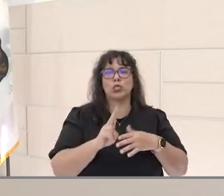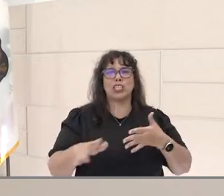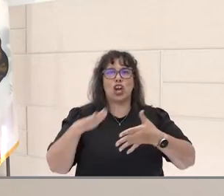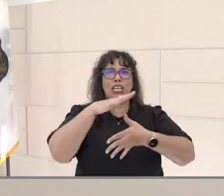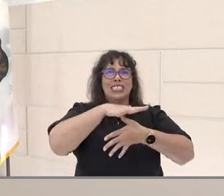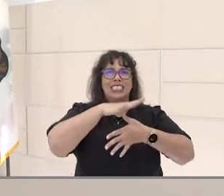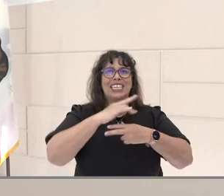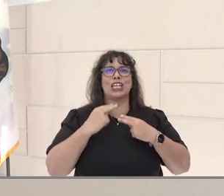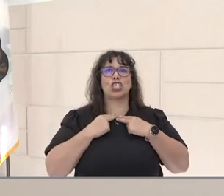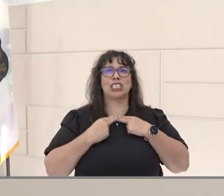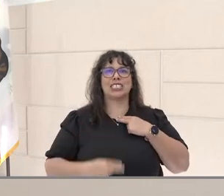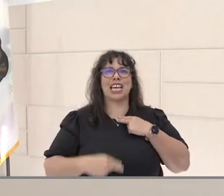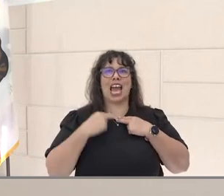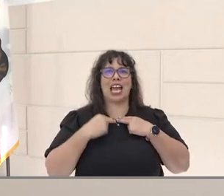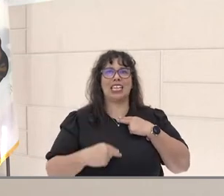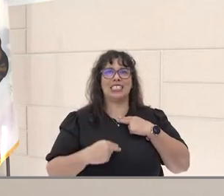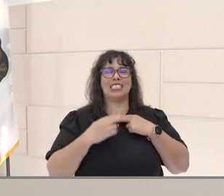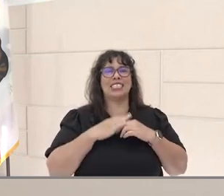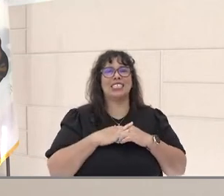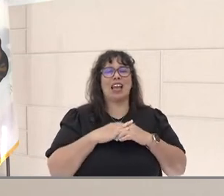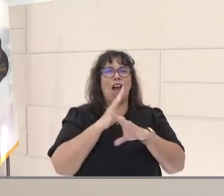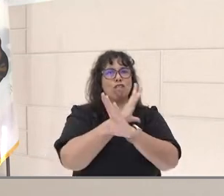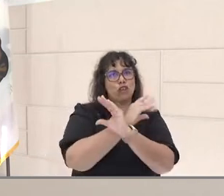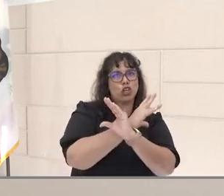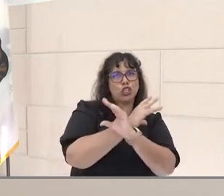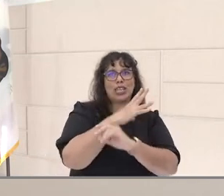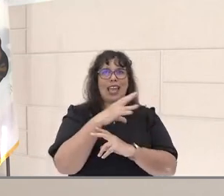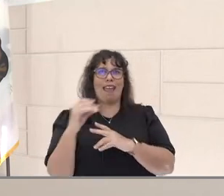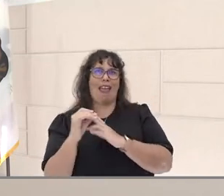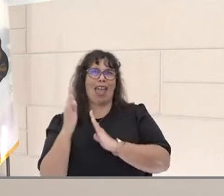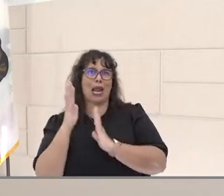ហើយយើងអាចពាក់គេហៅថាក្បាត់ក